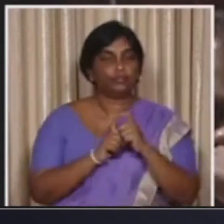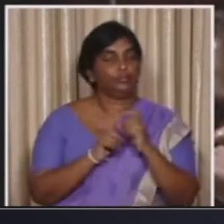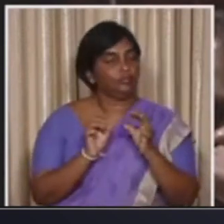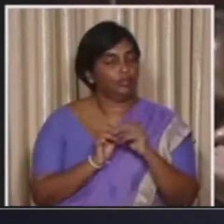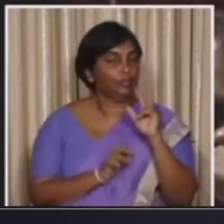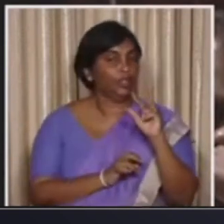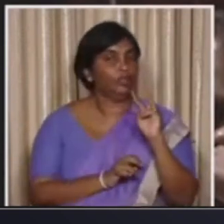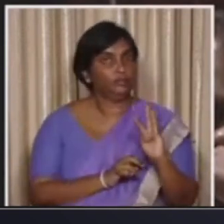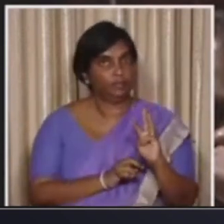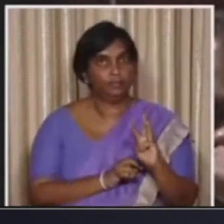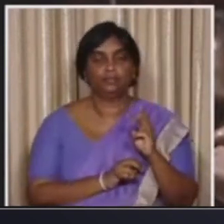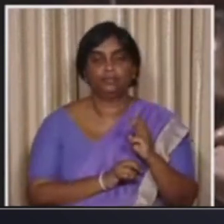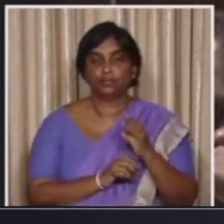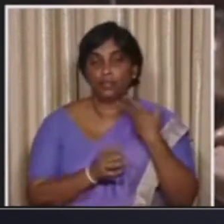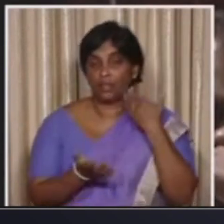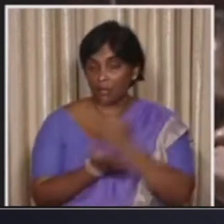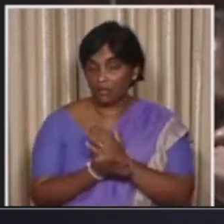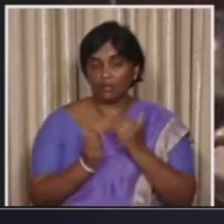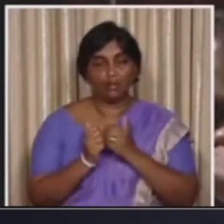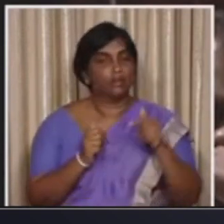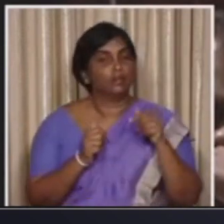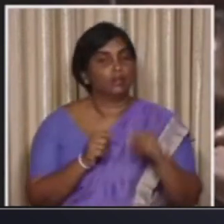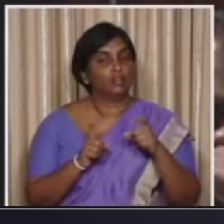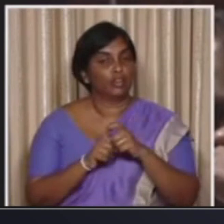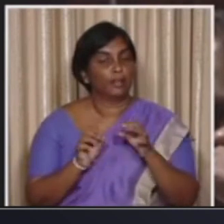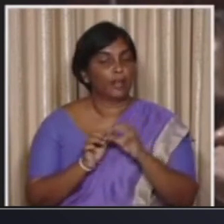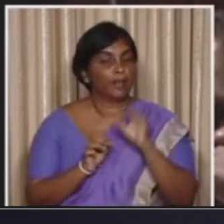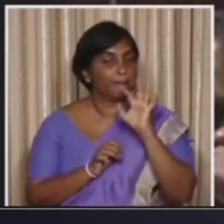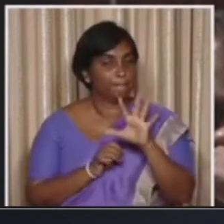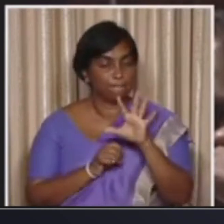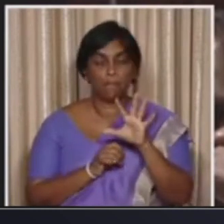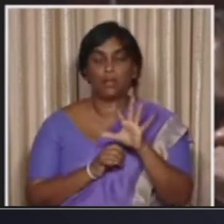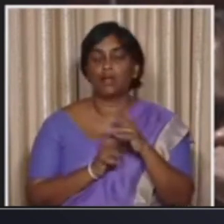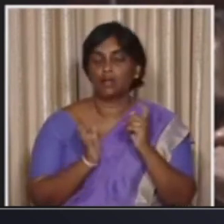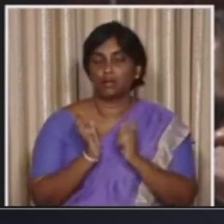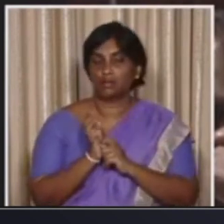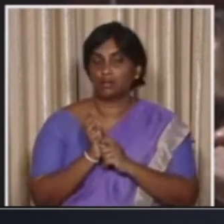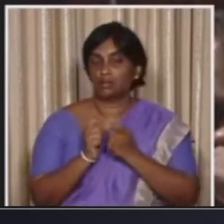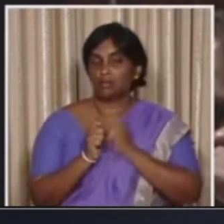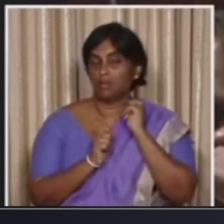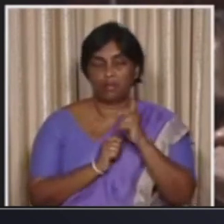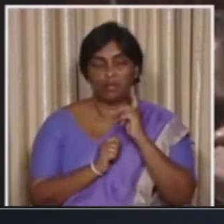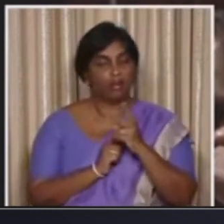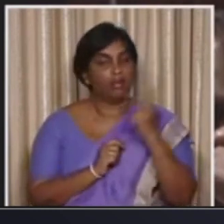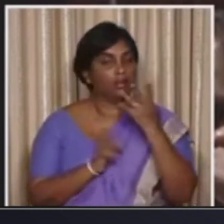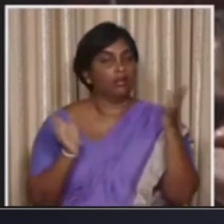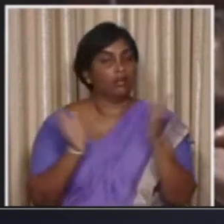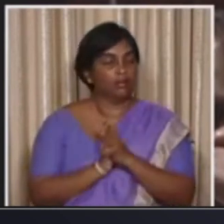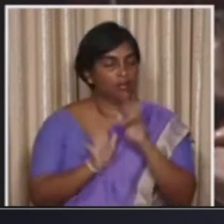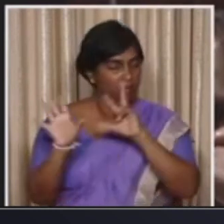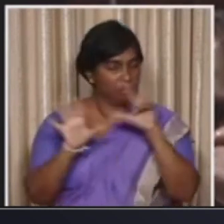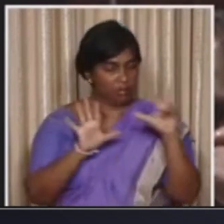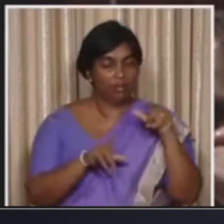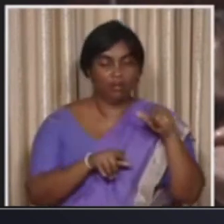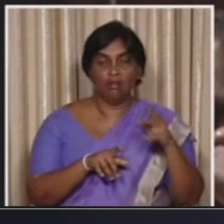බිලියන 83ක්. පොල්ල තිබ්බ දවසින් රද වෙනකන් ඩොලර් බිලියන 5ක් අපි ණය පොලු තියලා දිනවා. දෙකම එකතුනොත් 88යි,